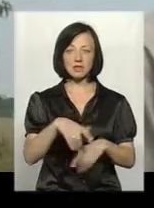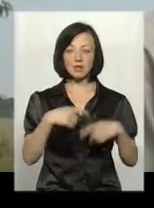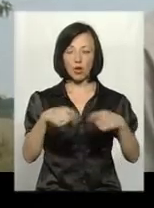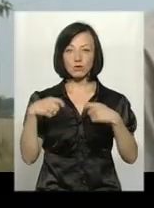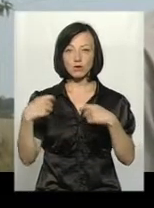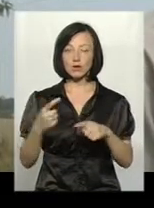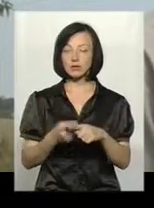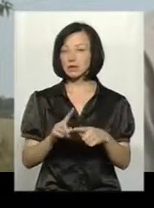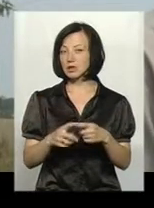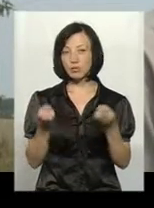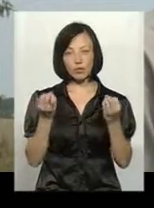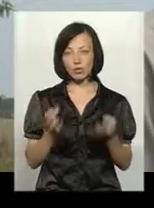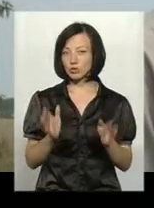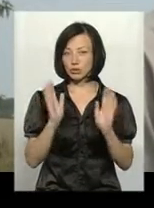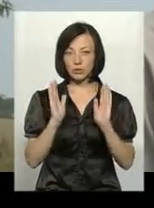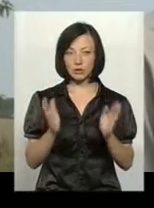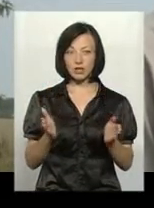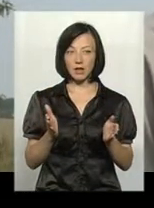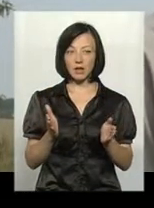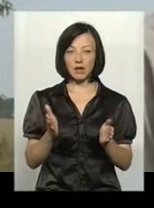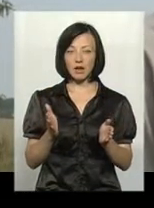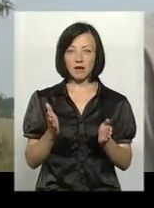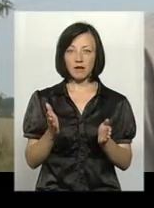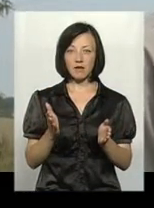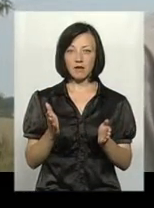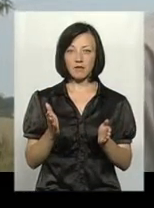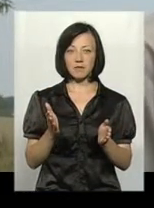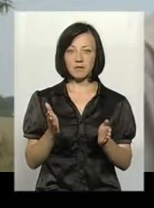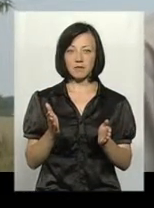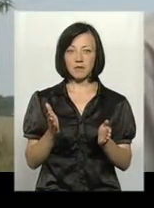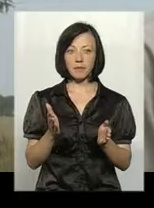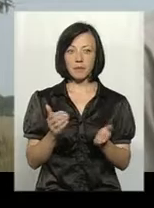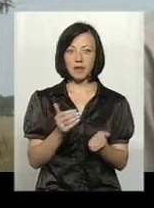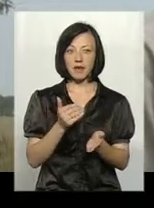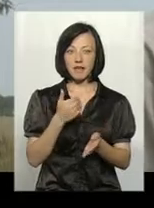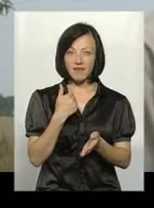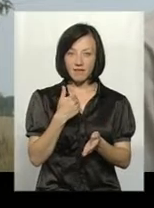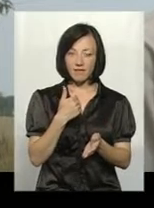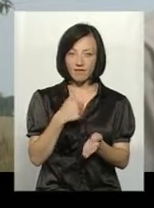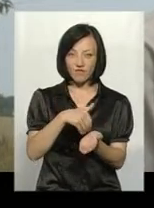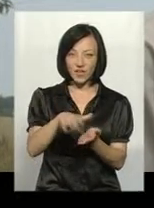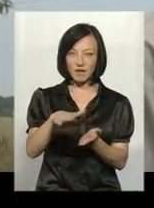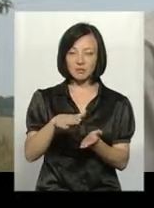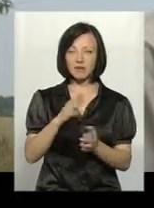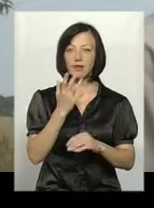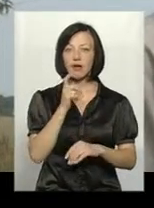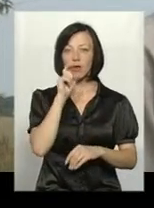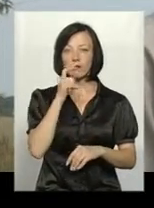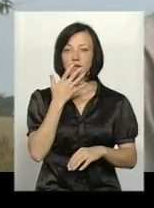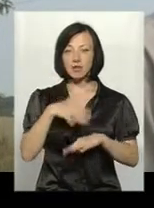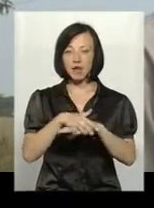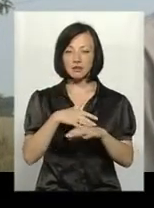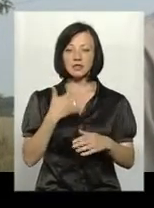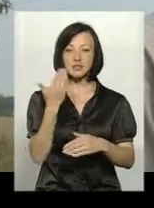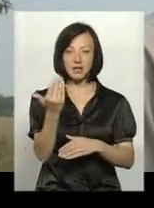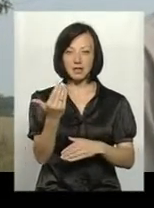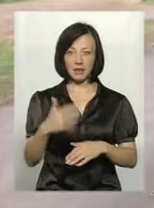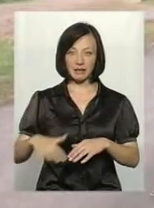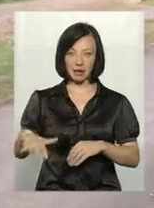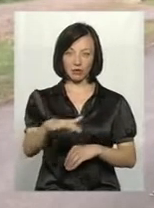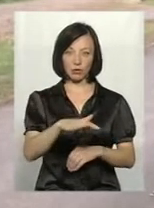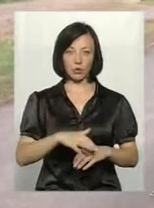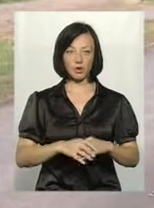Це просто буде витіснення місцевого етносу, витіснення нації із її споконвічної